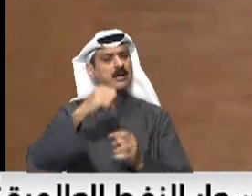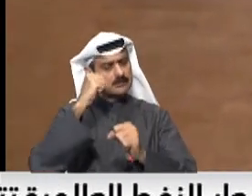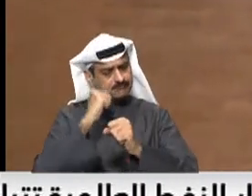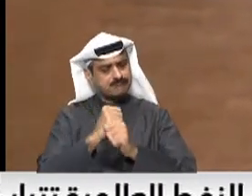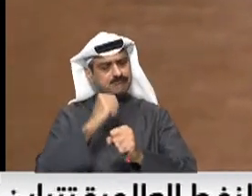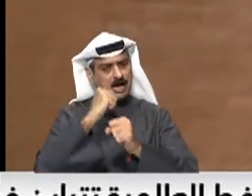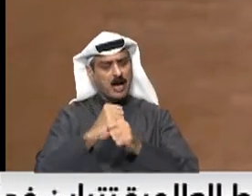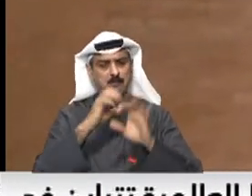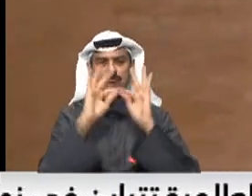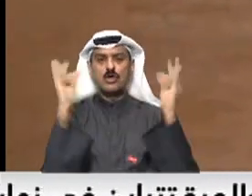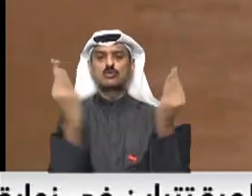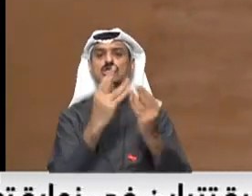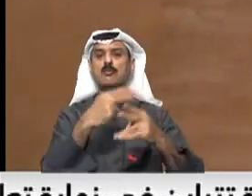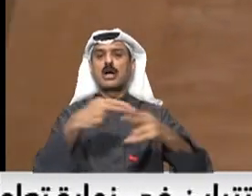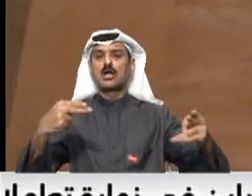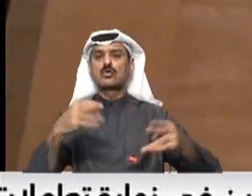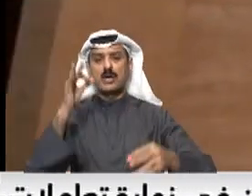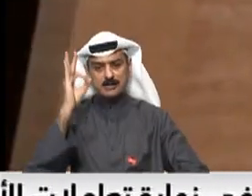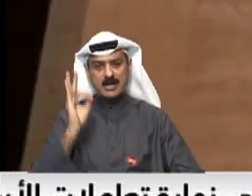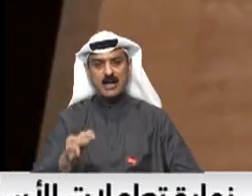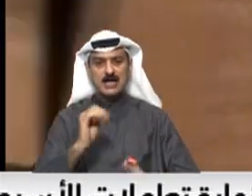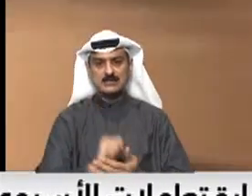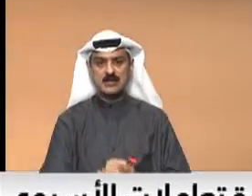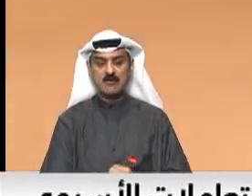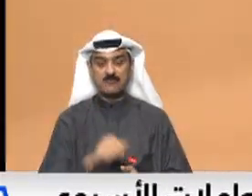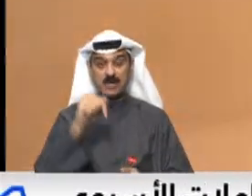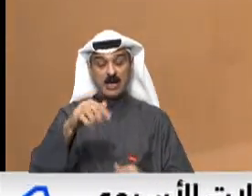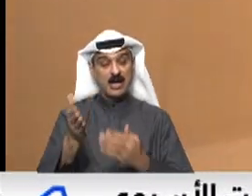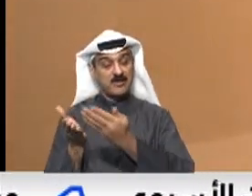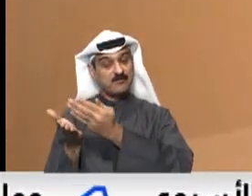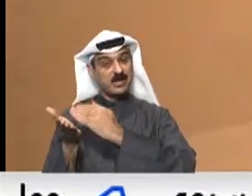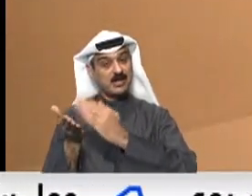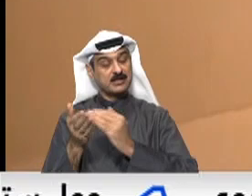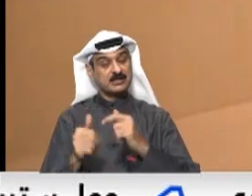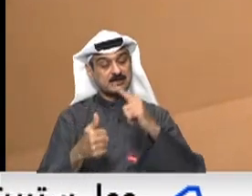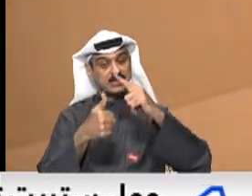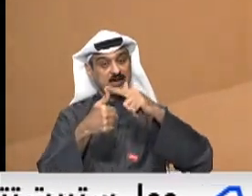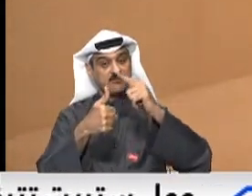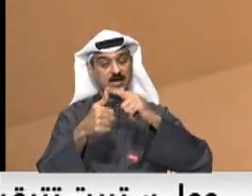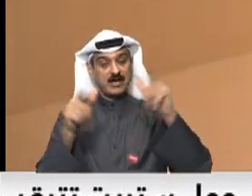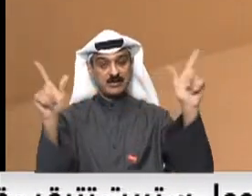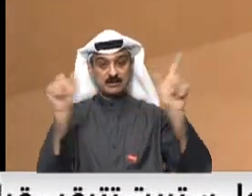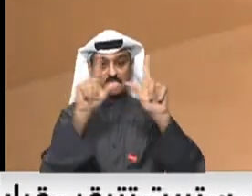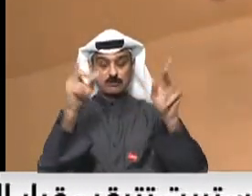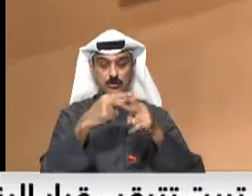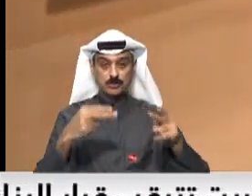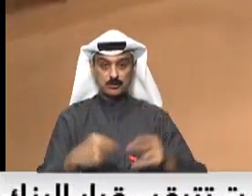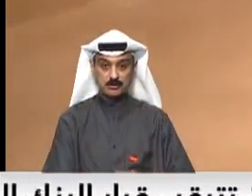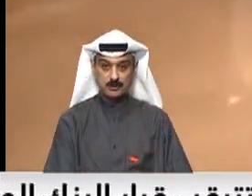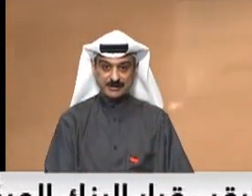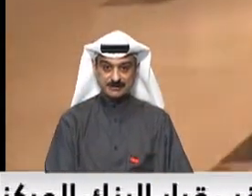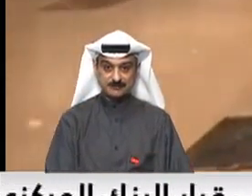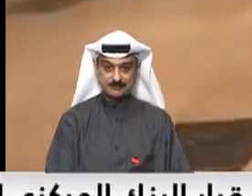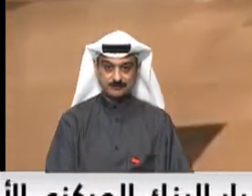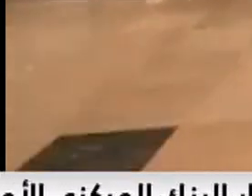في المجتمع الكويتي، لا سيما في الجانب الاقتصادي. نواف شراكي، تلفزيون دولة الكويت.